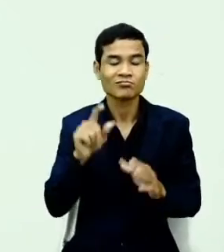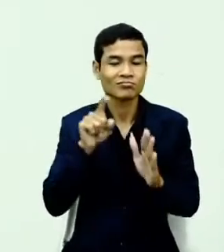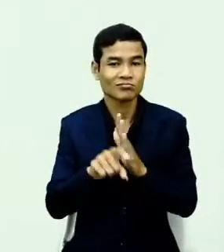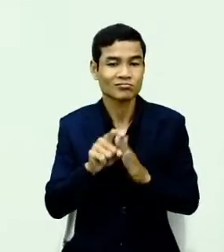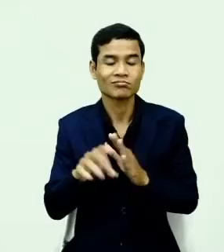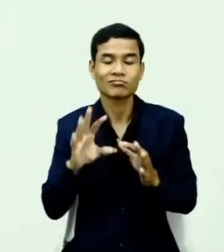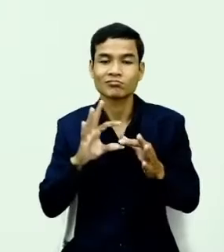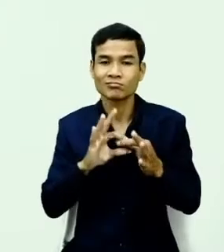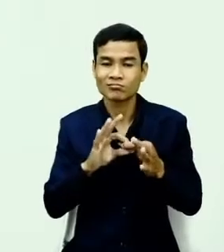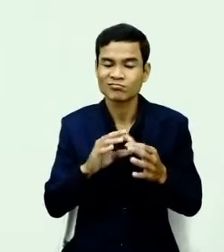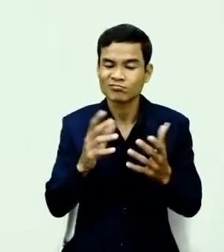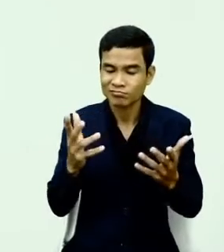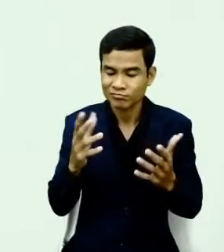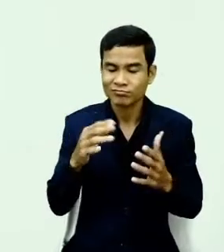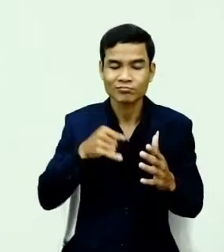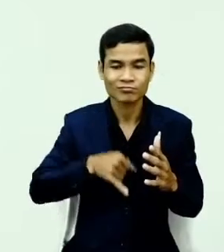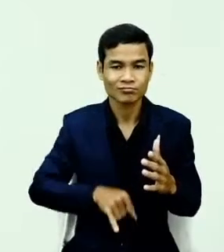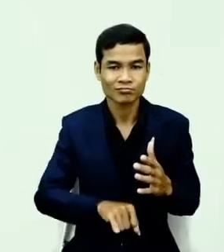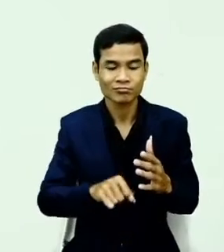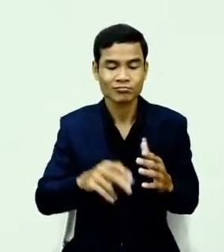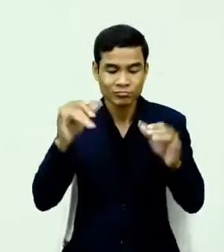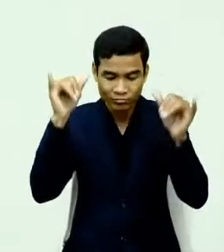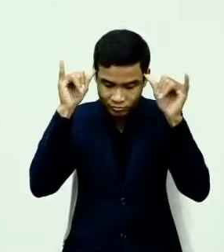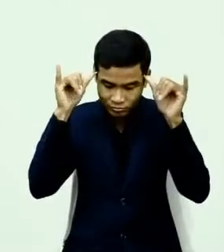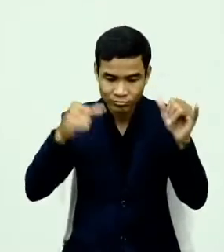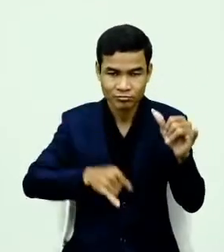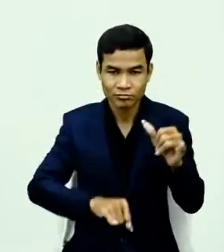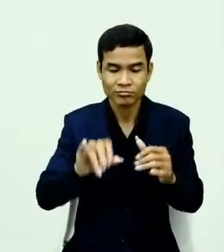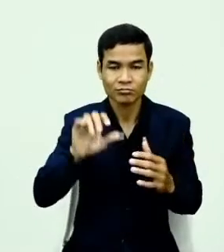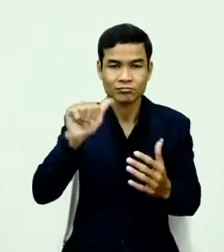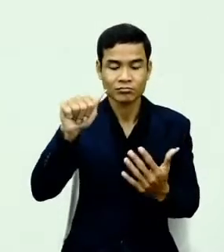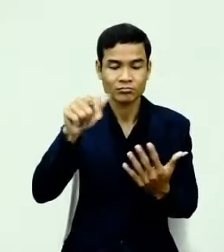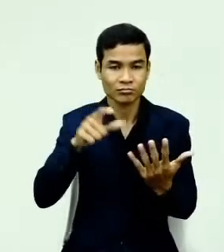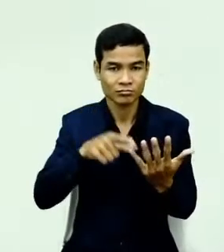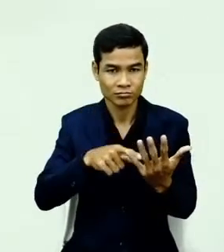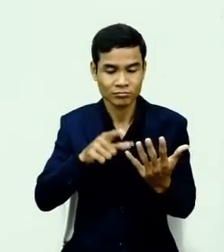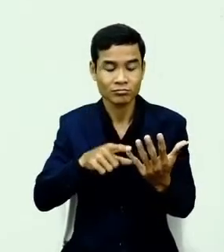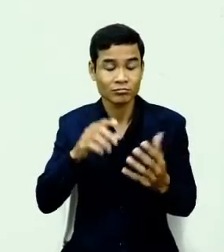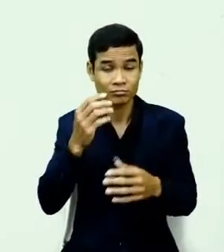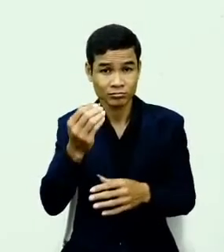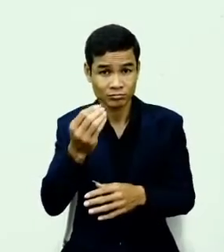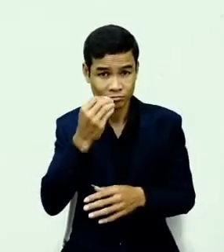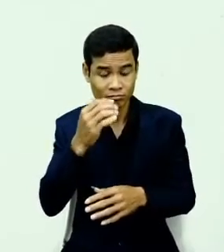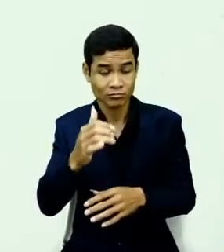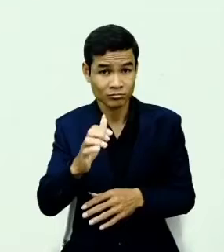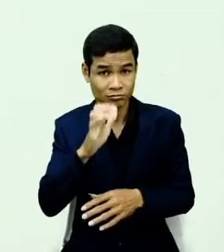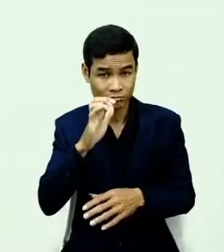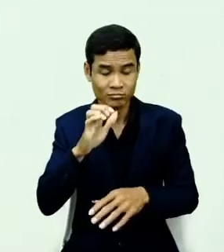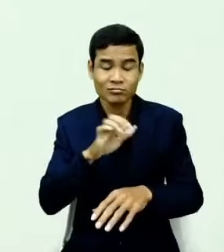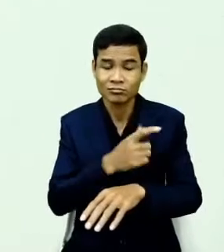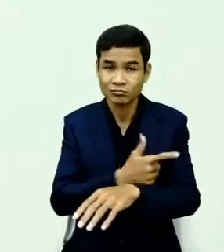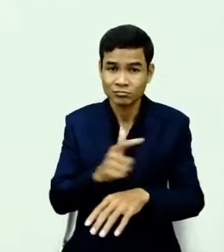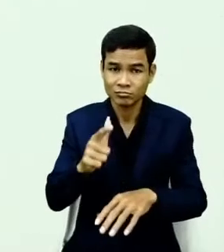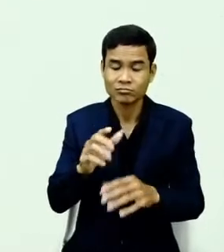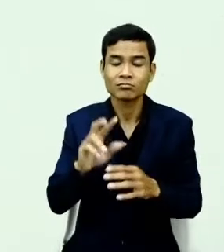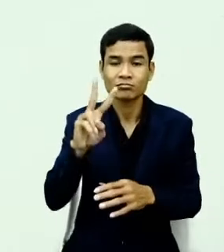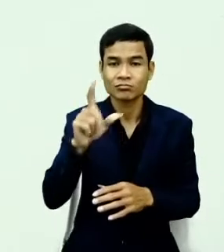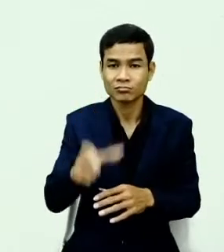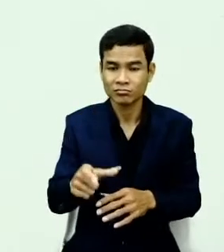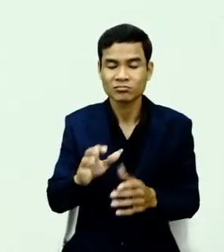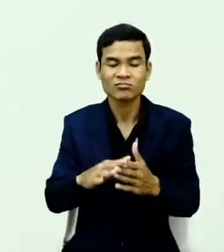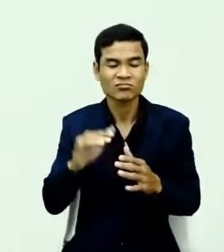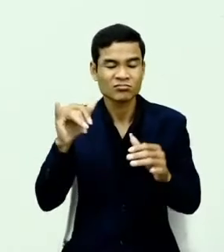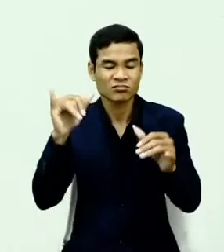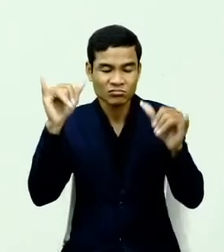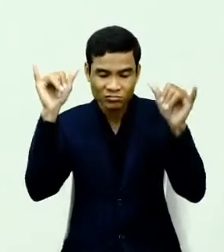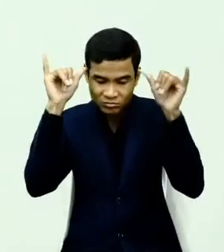លមានចំណងជើងថាចៅចាកោចៅញាឆៃជីចាតើក្នុងចំណោម2អ្នកហ្នឹងតើកោអ្នក